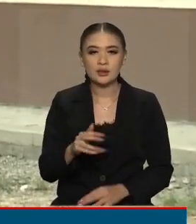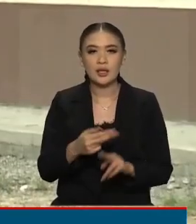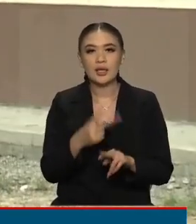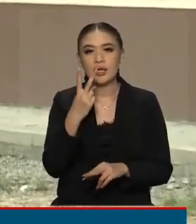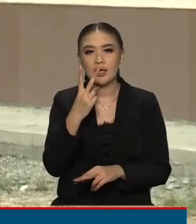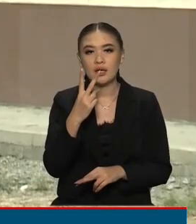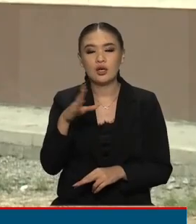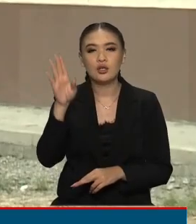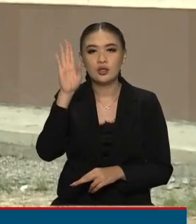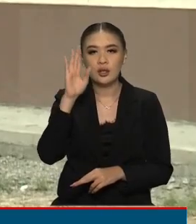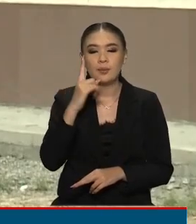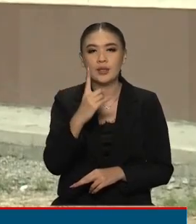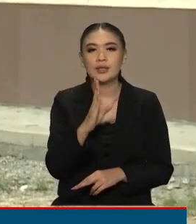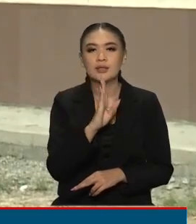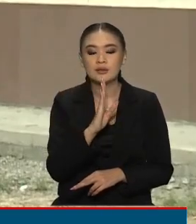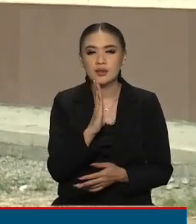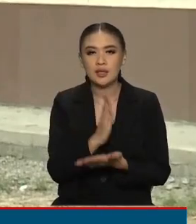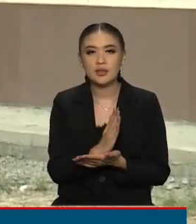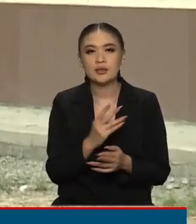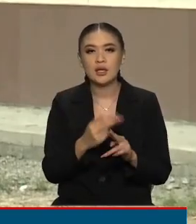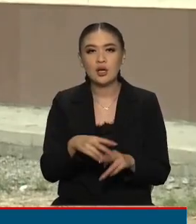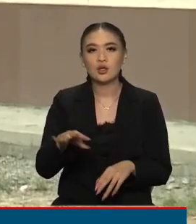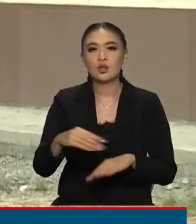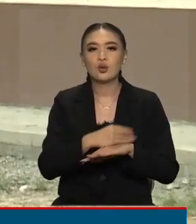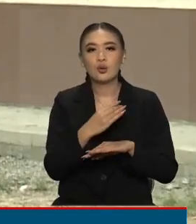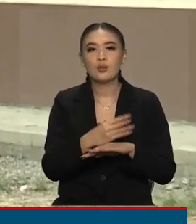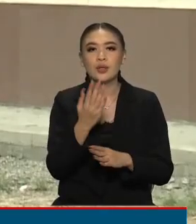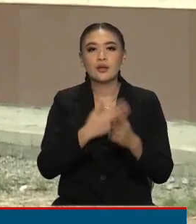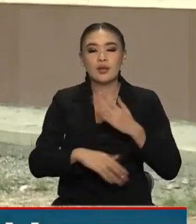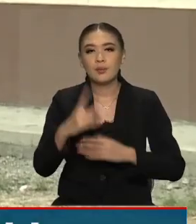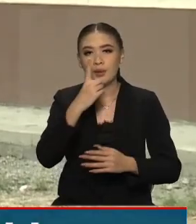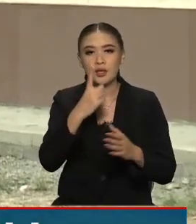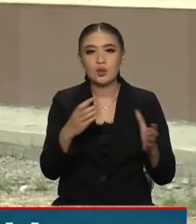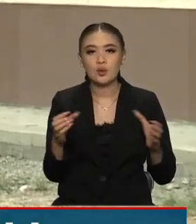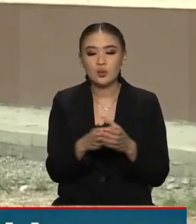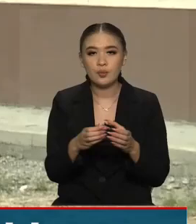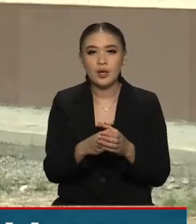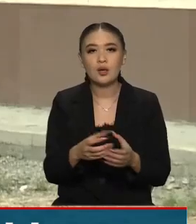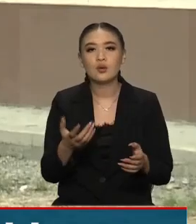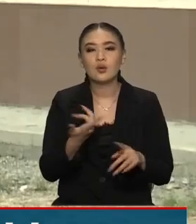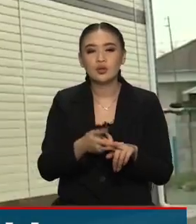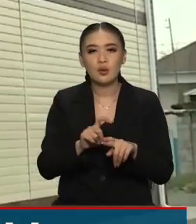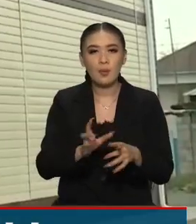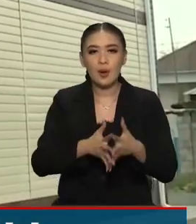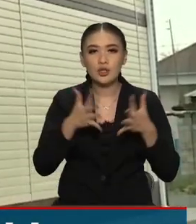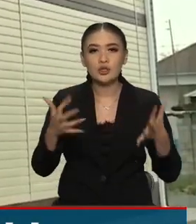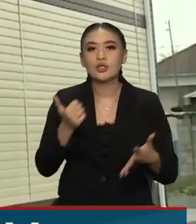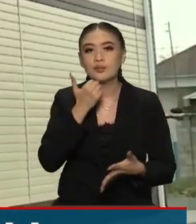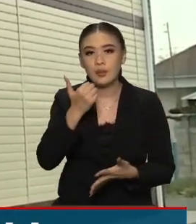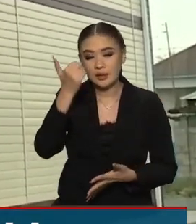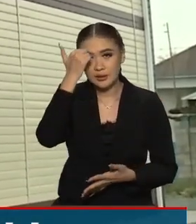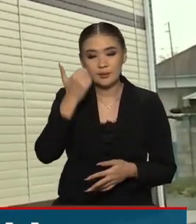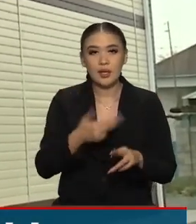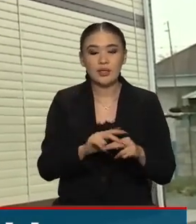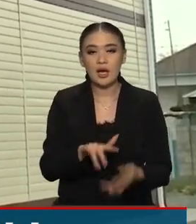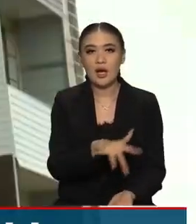балам, бір қызым бар. Күйім инвалид, бірінші группа. Сол енді көп-көп рахметімді айтамын. Қаланың